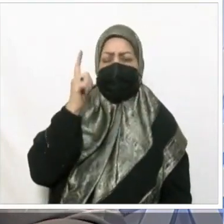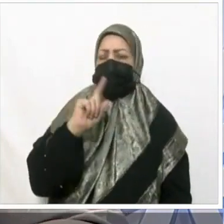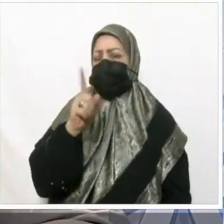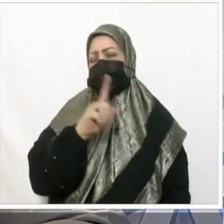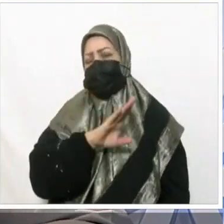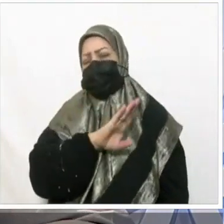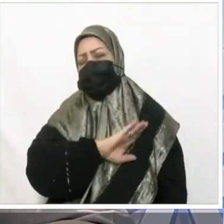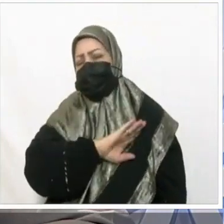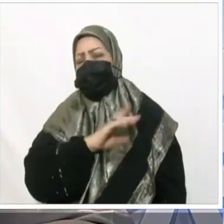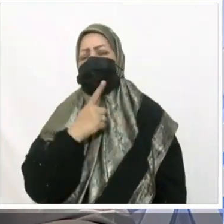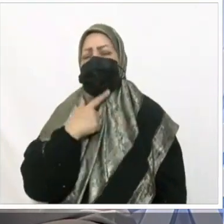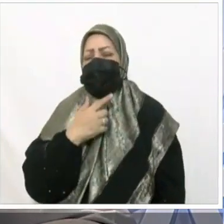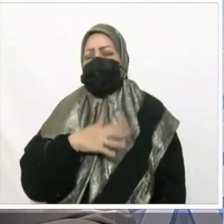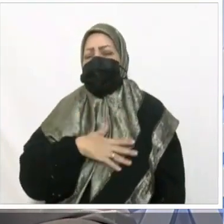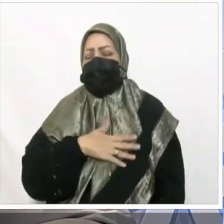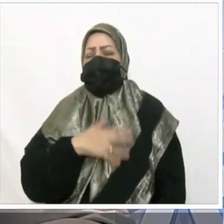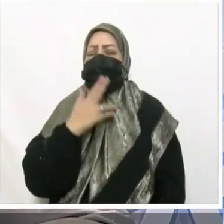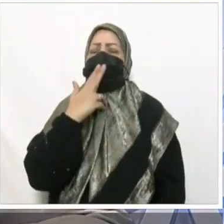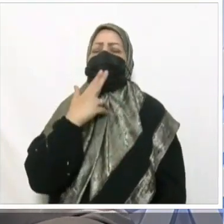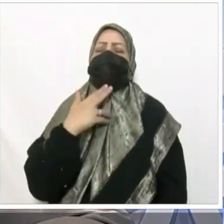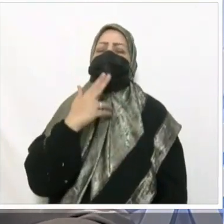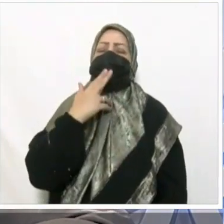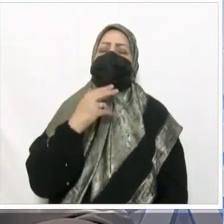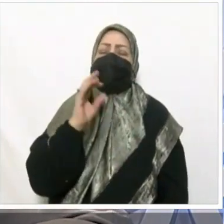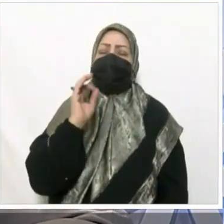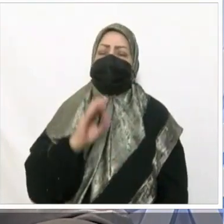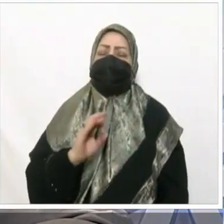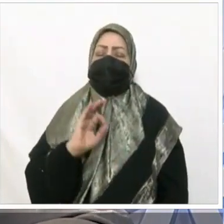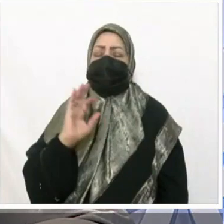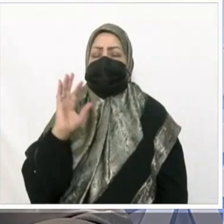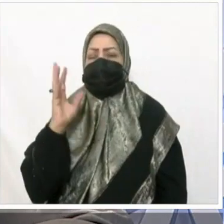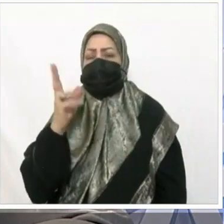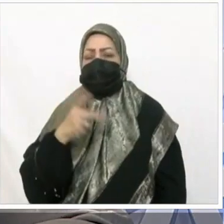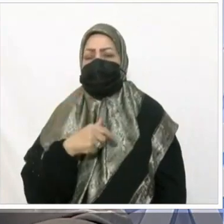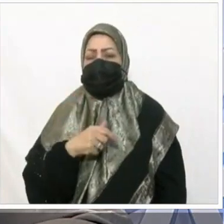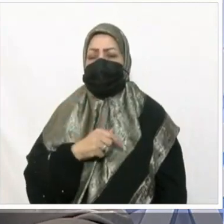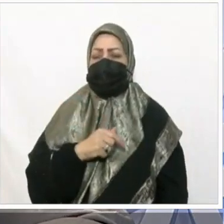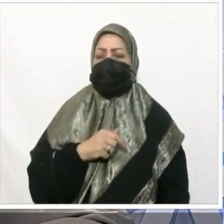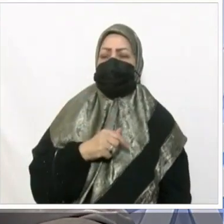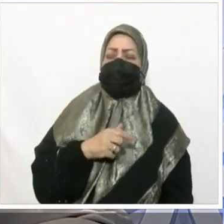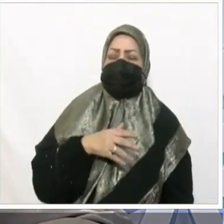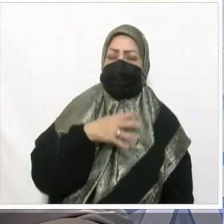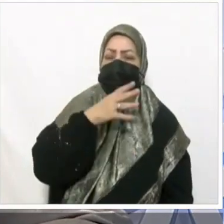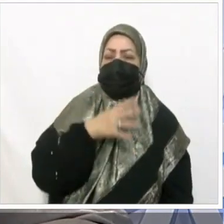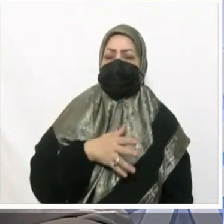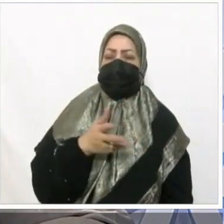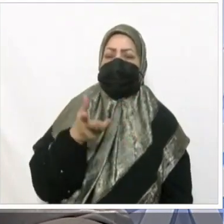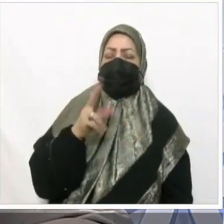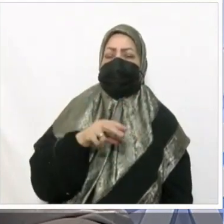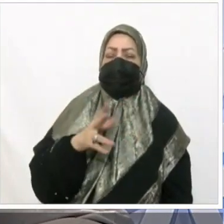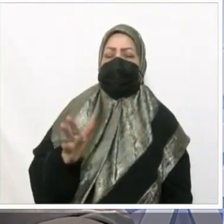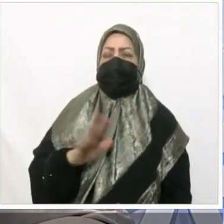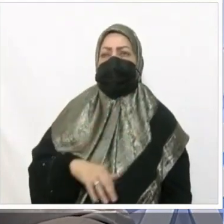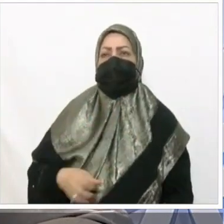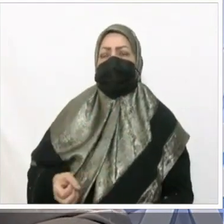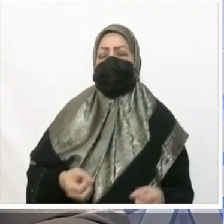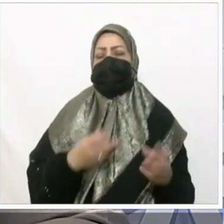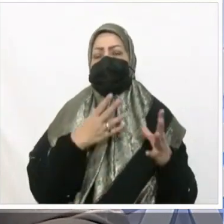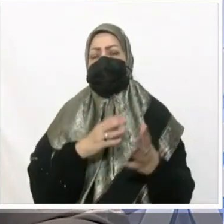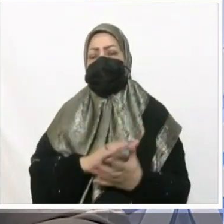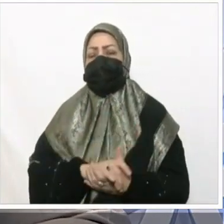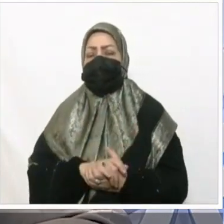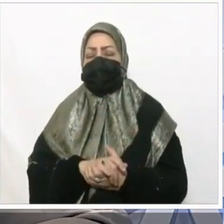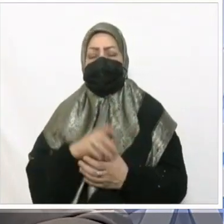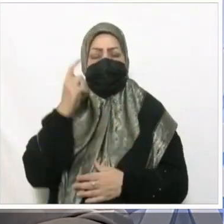أوصلتنا إليه هيئات الأوقاف سواء في الغرب أو في الشرق، أنها مكنت